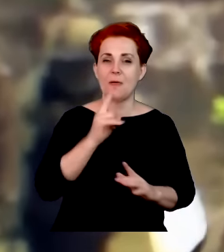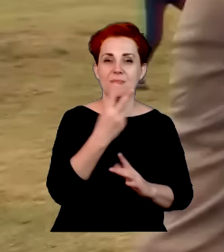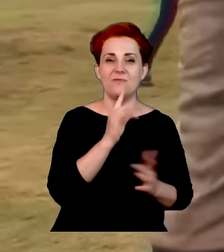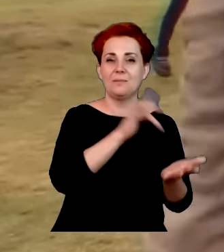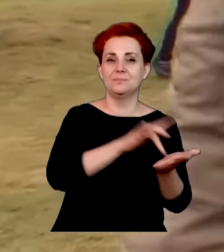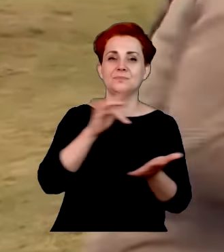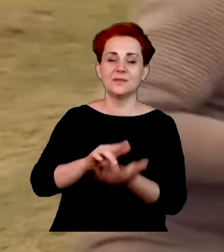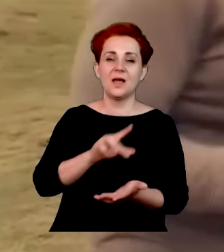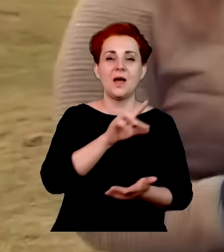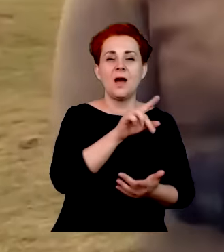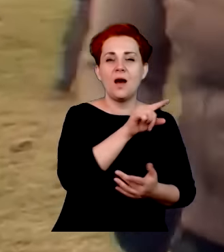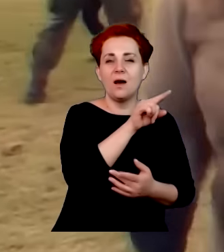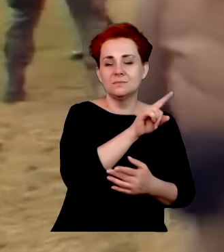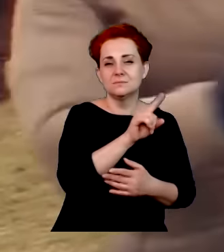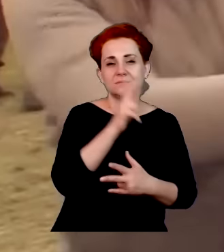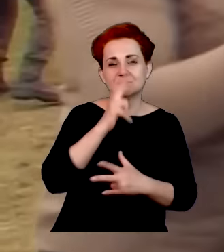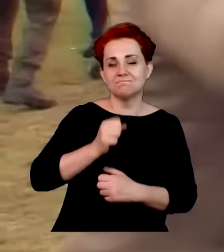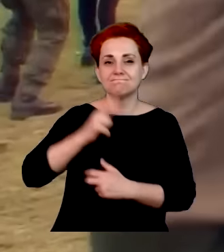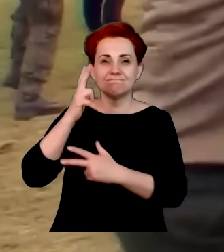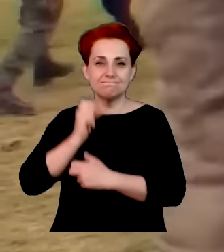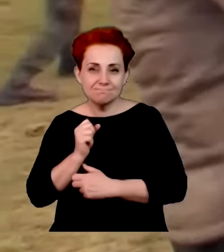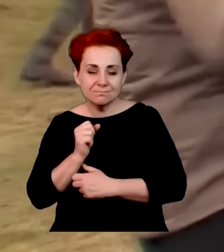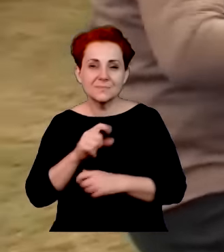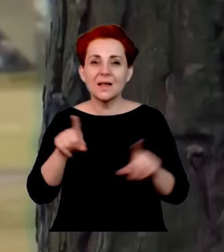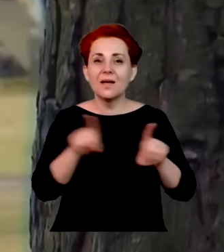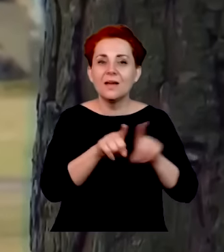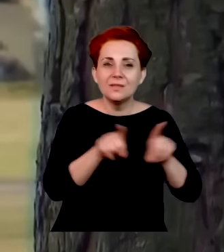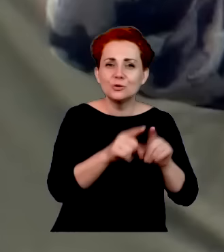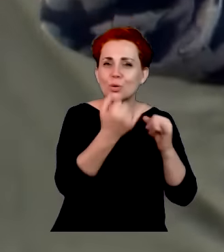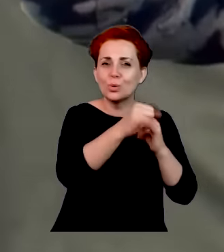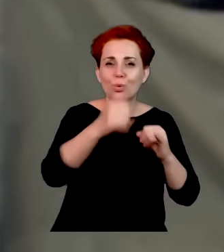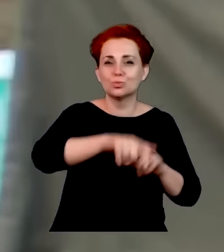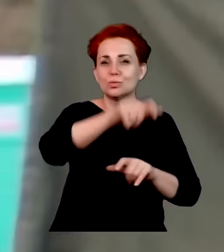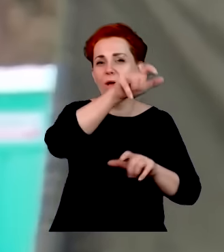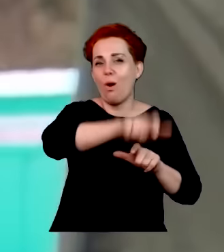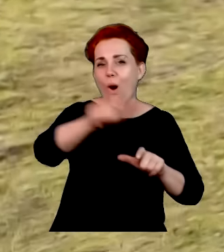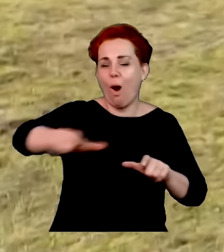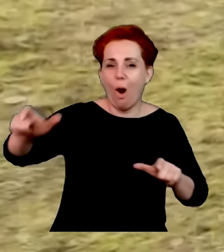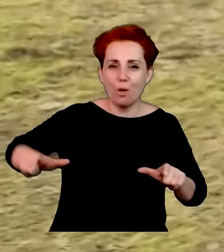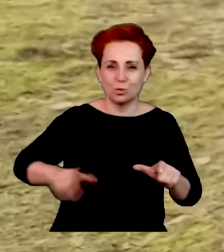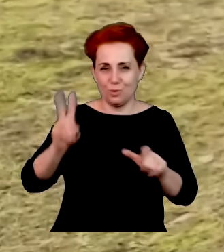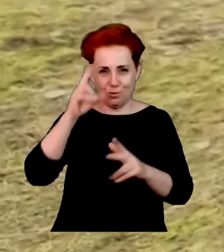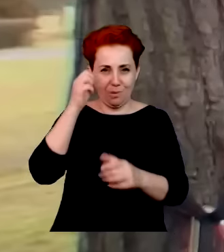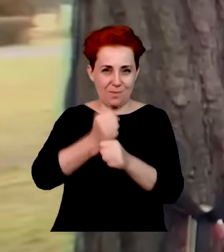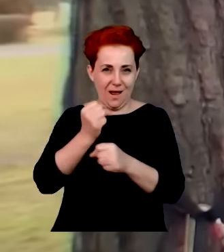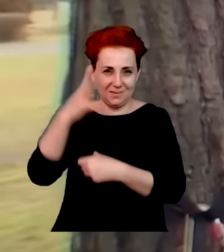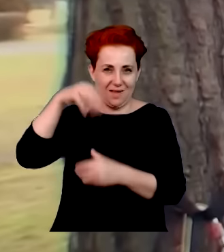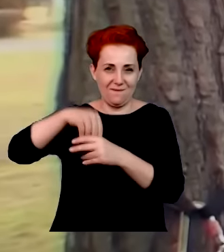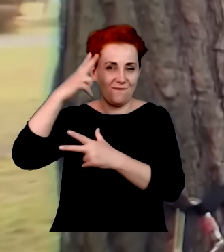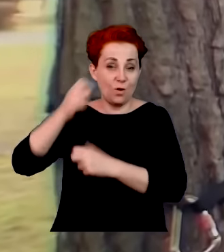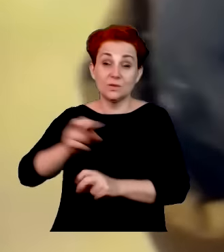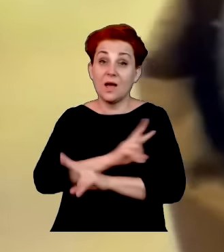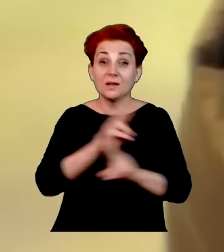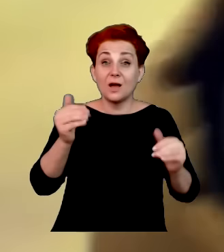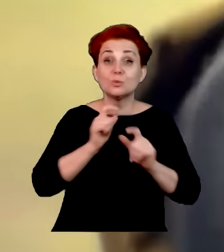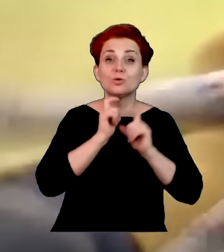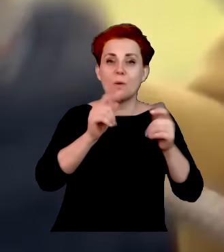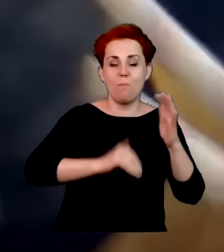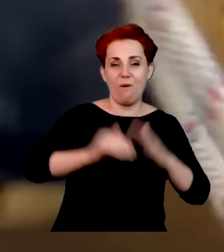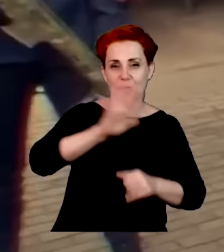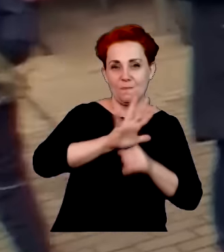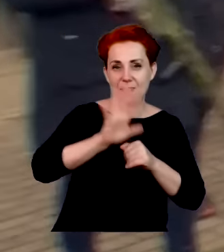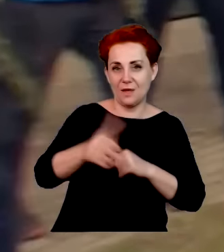roli instruktorów spotkamy na poligonie pancerniaków, terytorialsów, spadochroniarzy, marynarzy czy logistyków. Zgłosić się może każdy, kto ma więcej niż 15 lat i